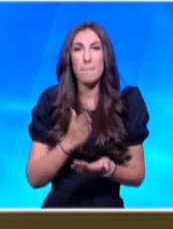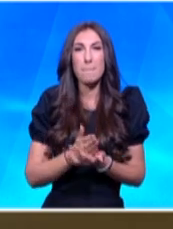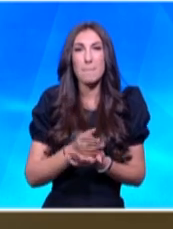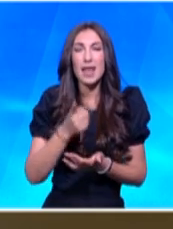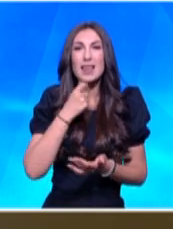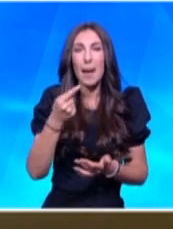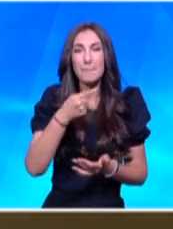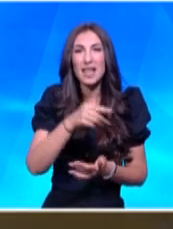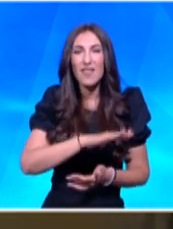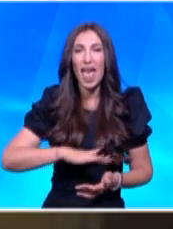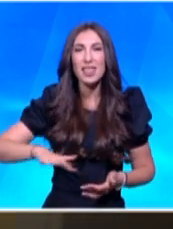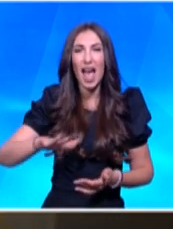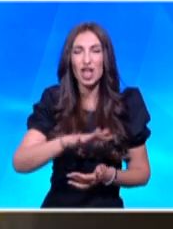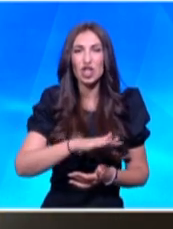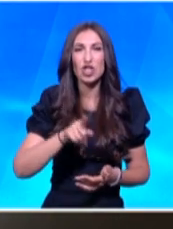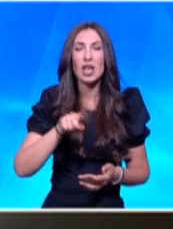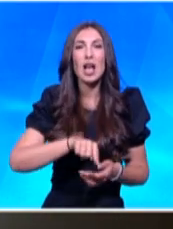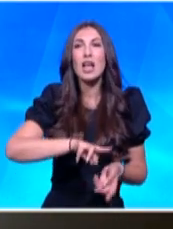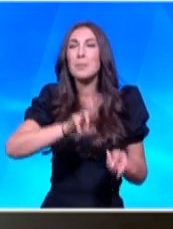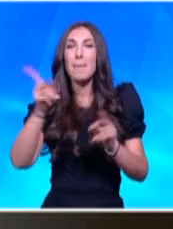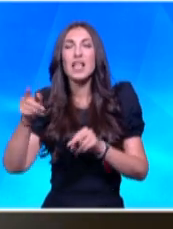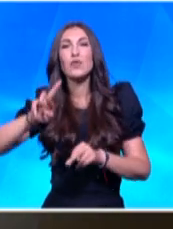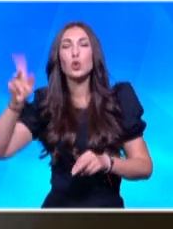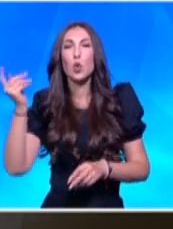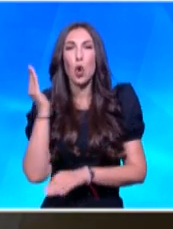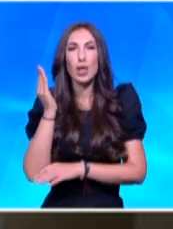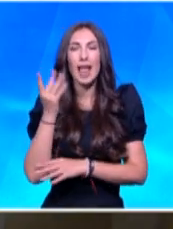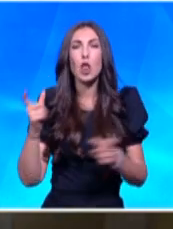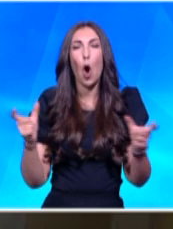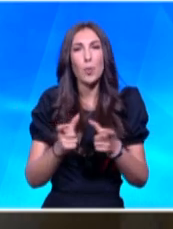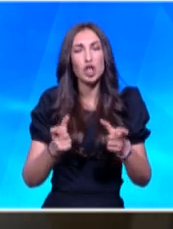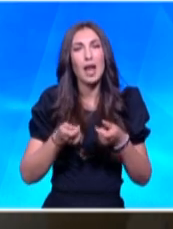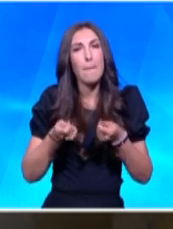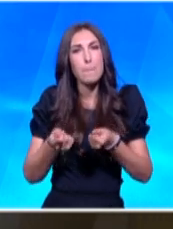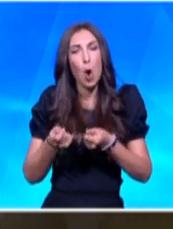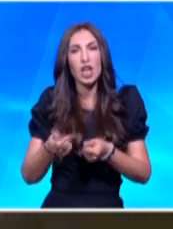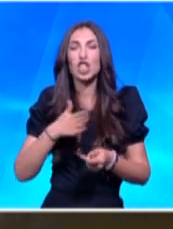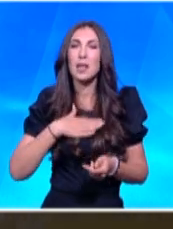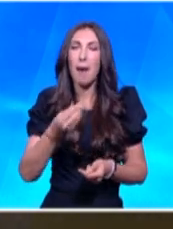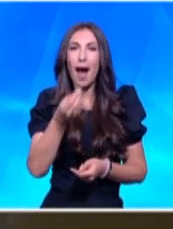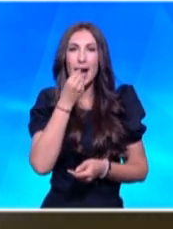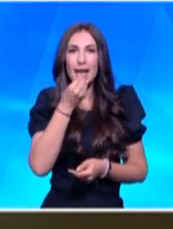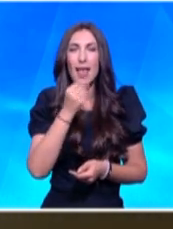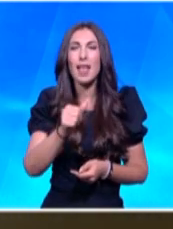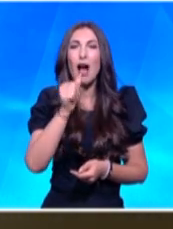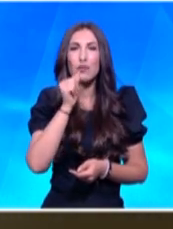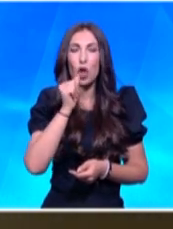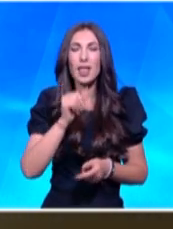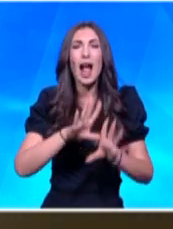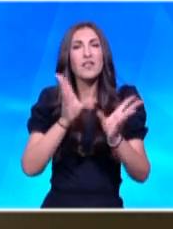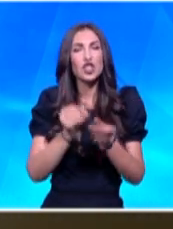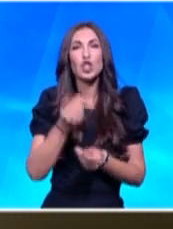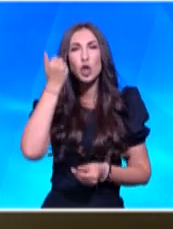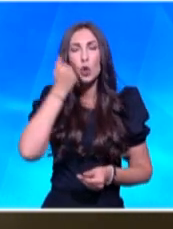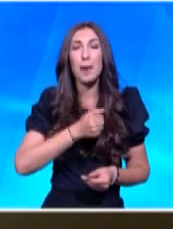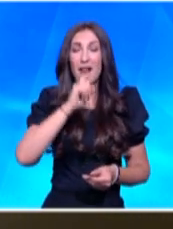на приземни етажи. Настанени са в съседни хотели. Общината се е погрижила те да имат храна и вода. Всички са добре.